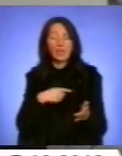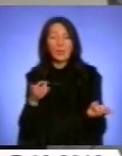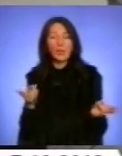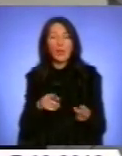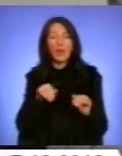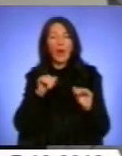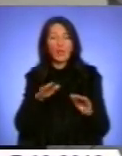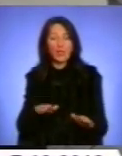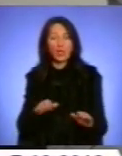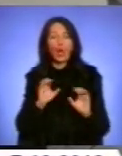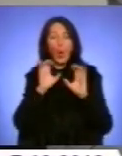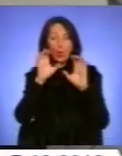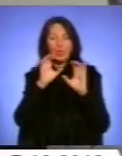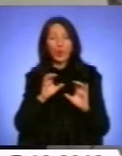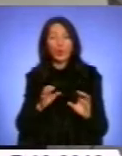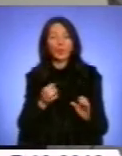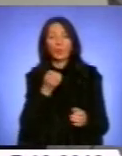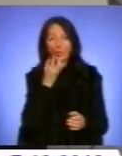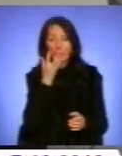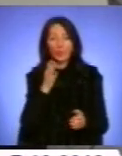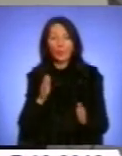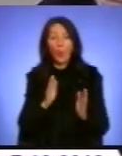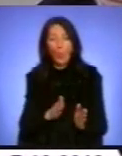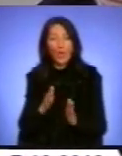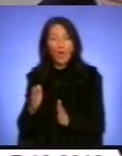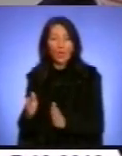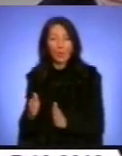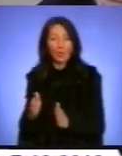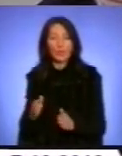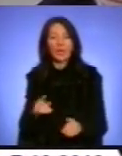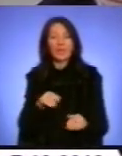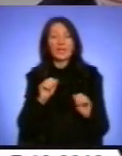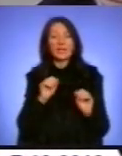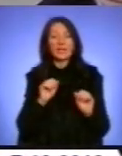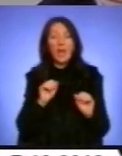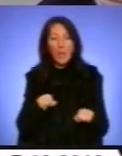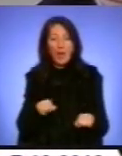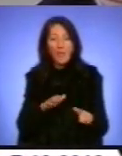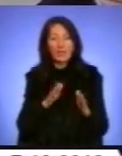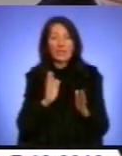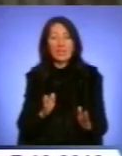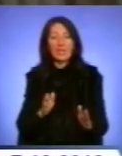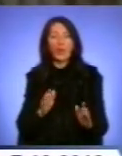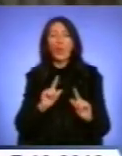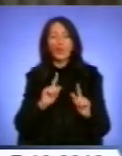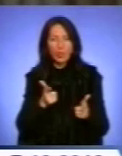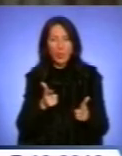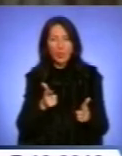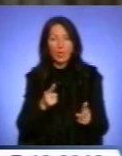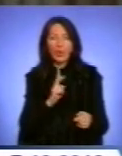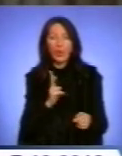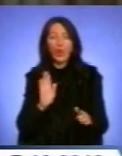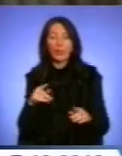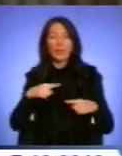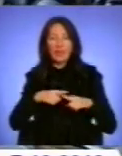вирішувати у законному, позитивному порядку. І справа не лише у презумпції згоди. Якою буде техніка